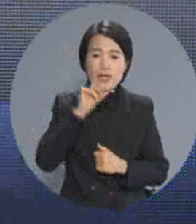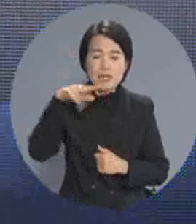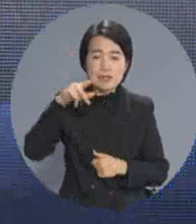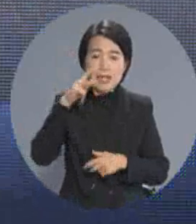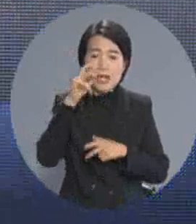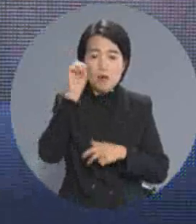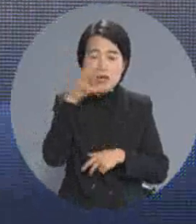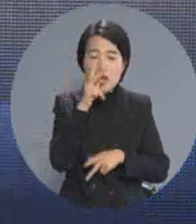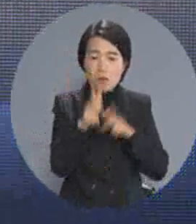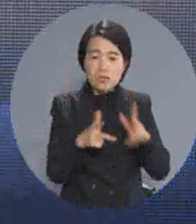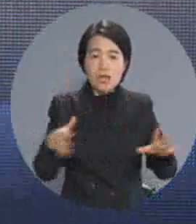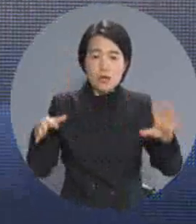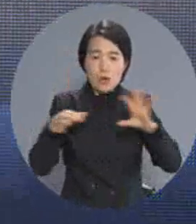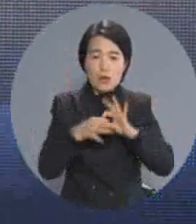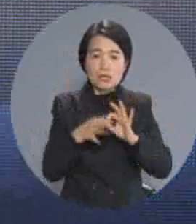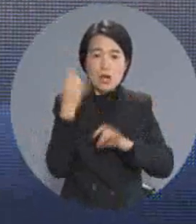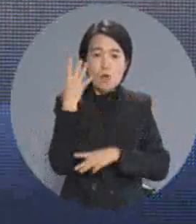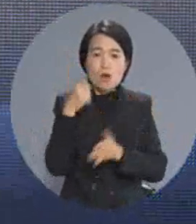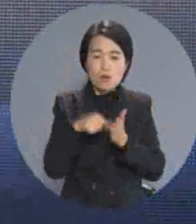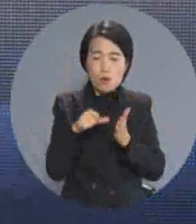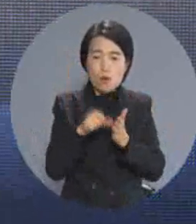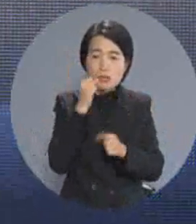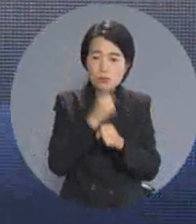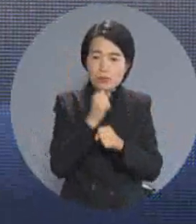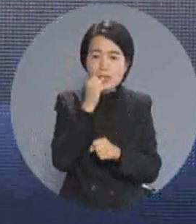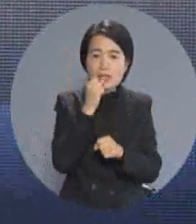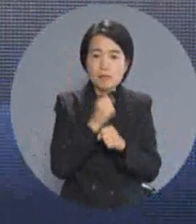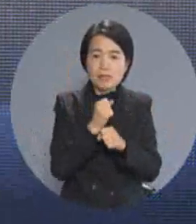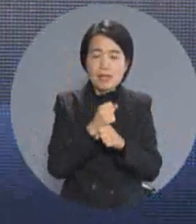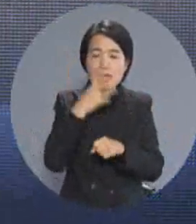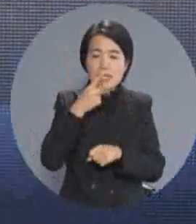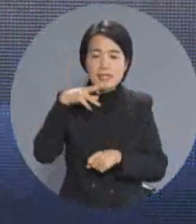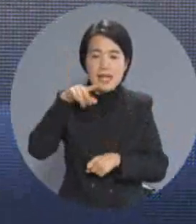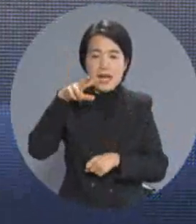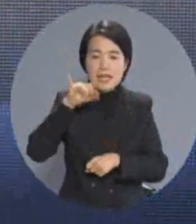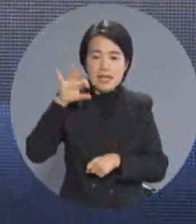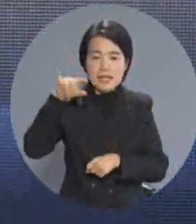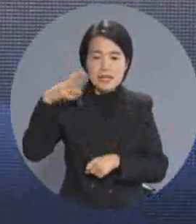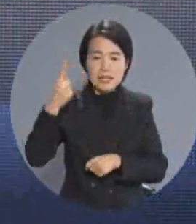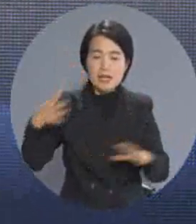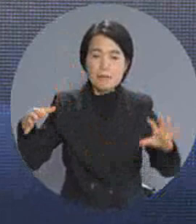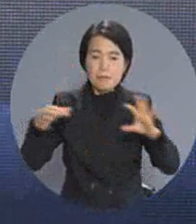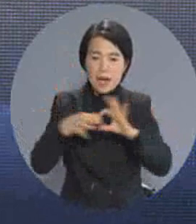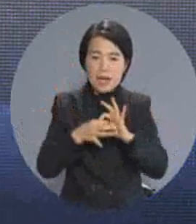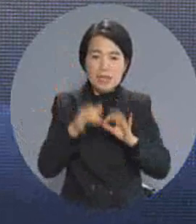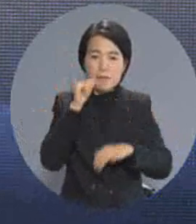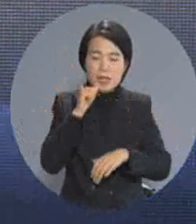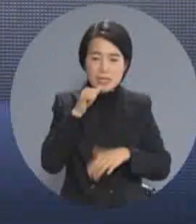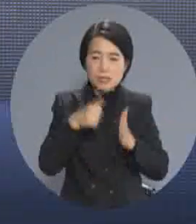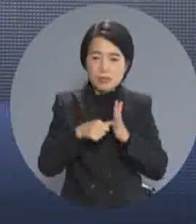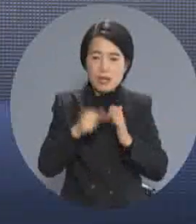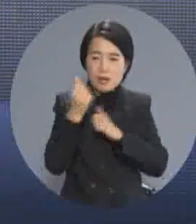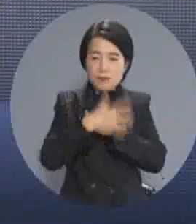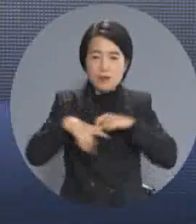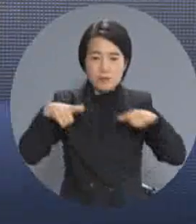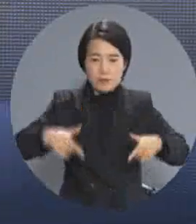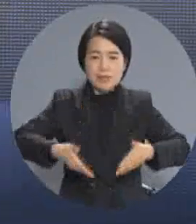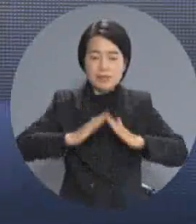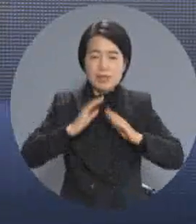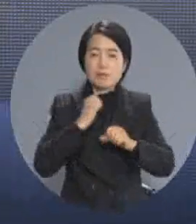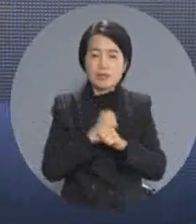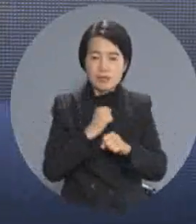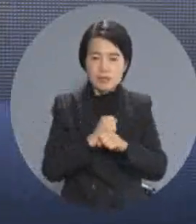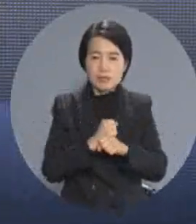광양 공장과 연계해 원료부터 소재 생산 그리고 리사이클링을 아우르는 배터리 소재 풀 밸류